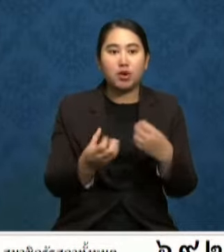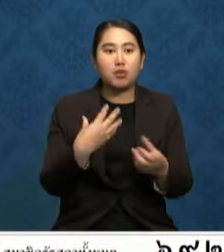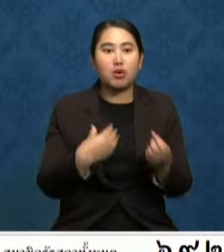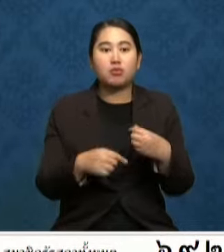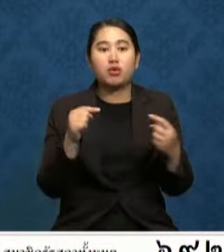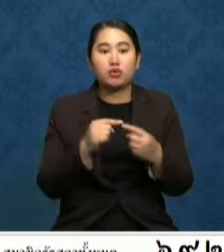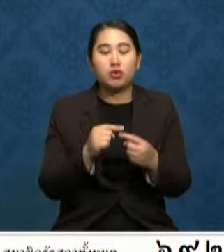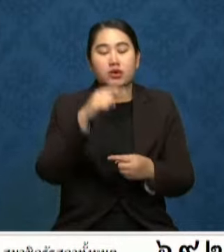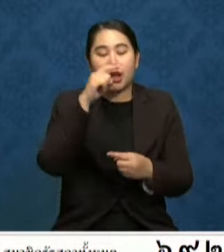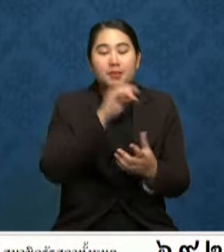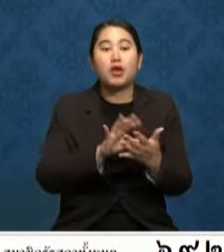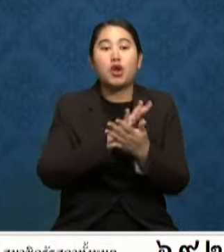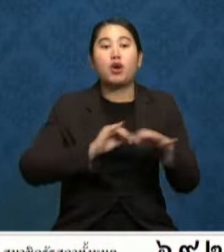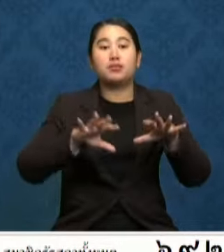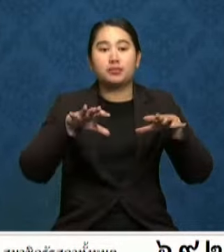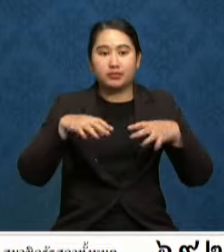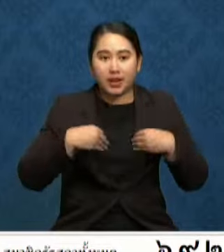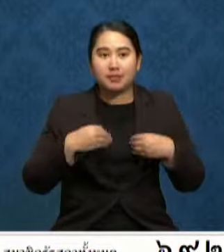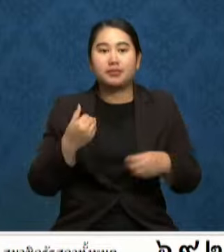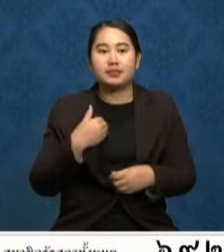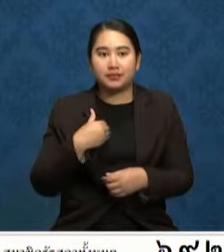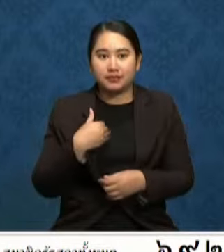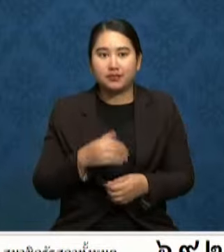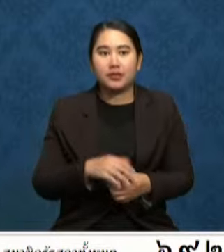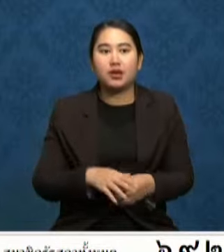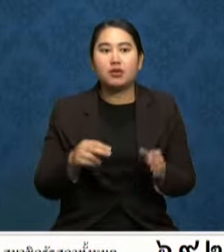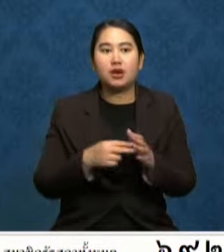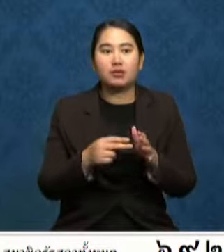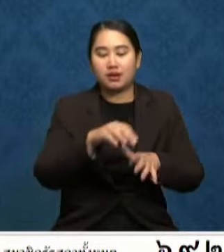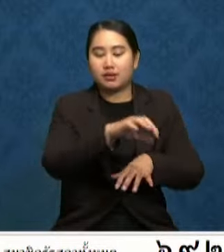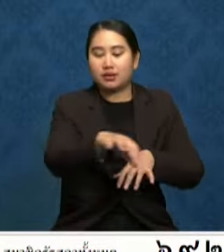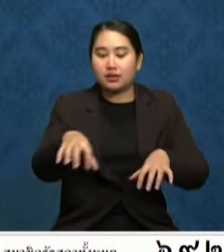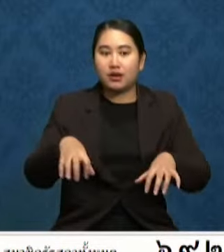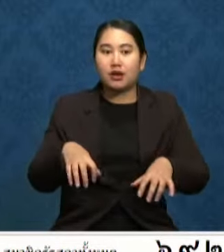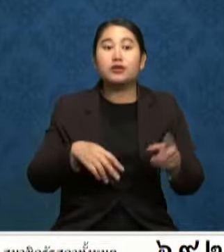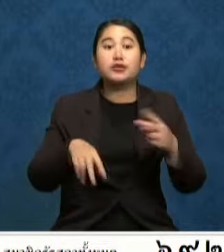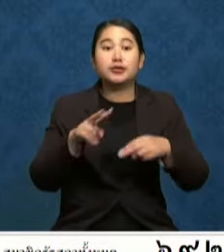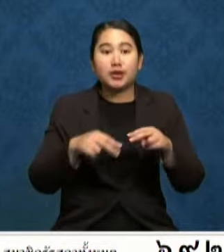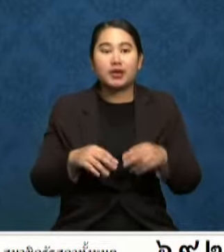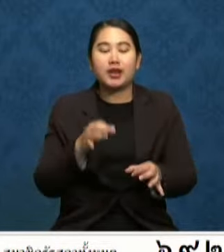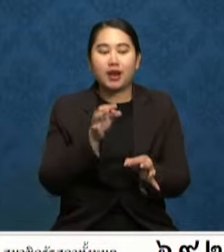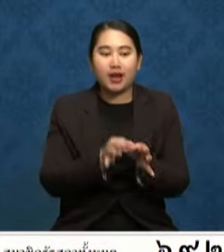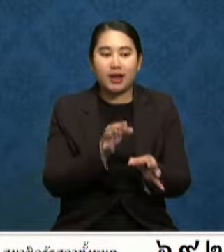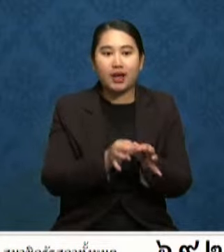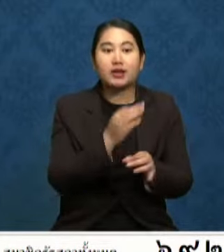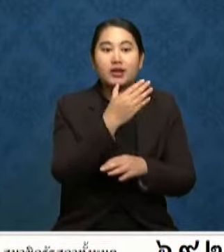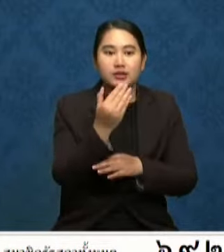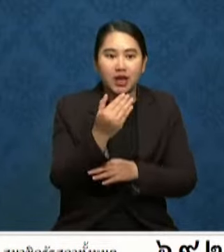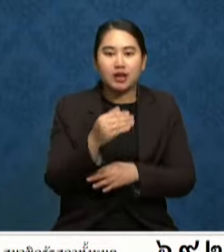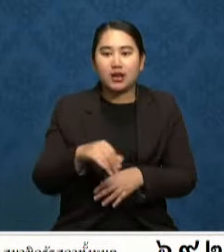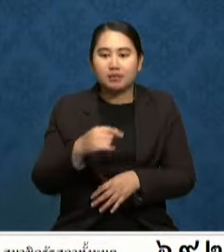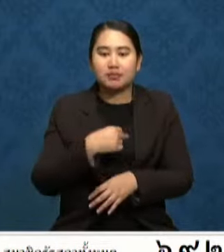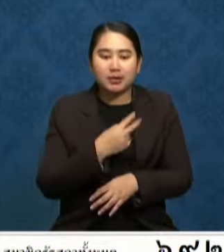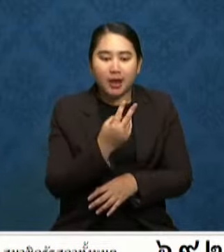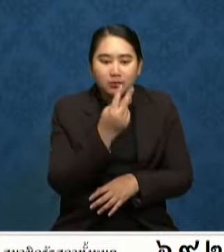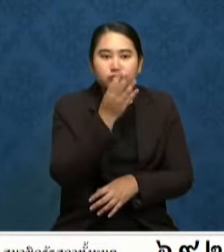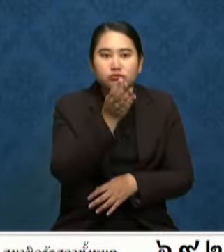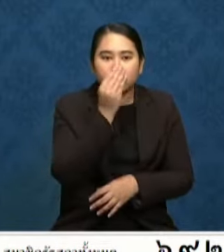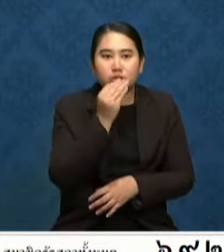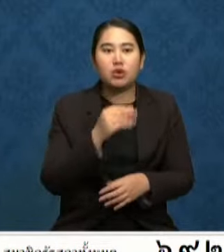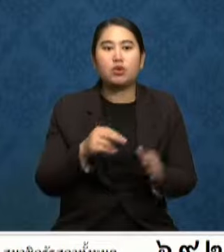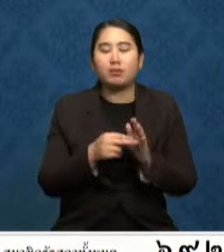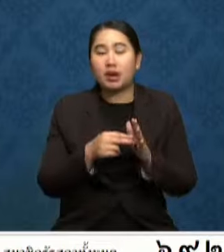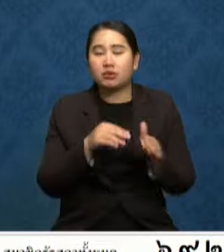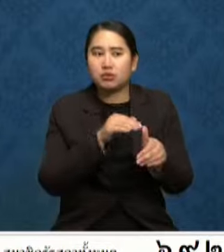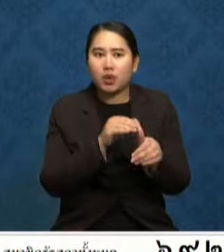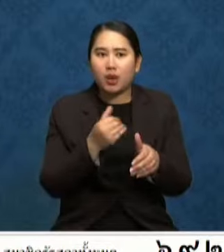เทศเราขมร เข้ขององคกร ต่ ใองคกร ไม่วาจะเป็นแ้งชาิ ศภาพัเราขอรบเคราะเสีงทว